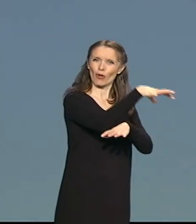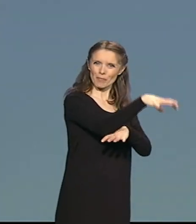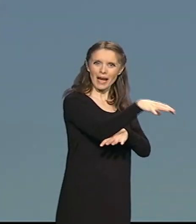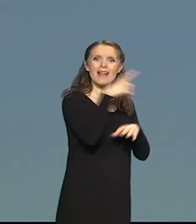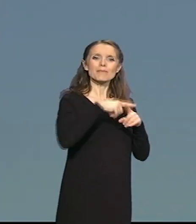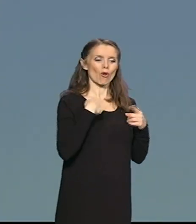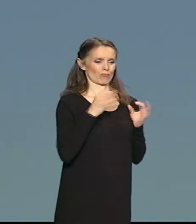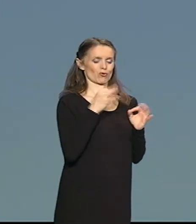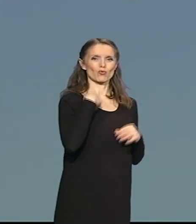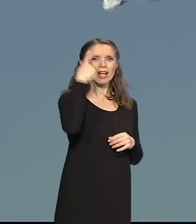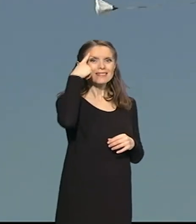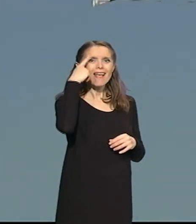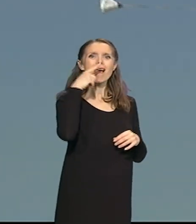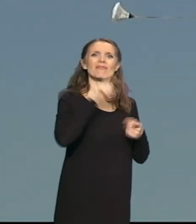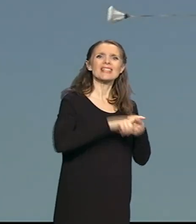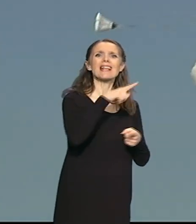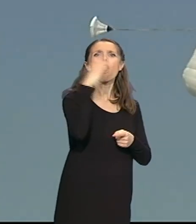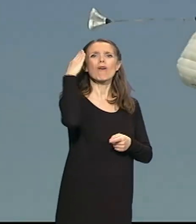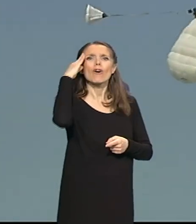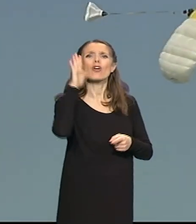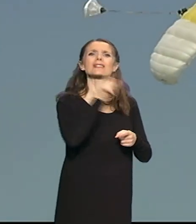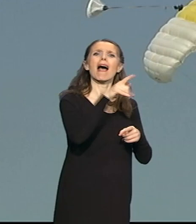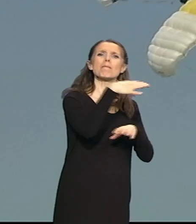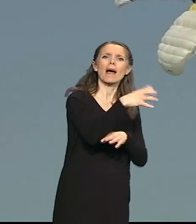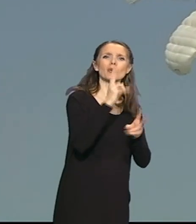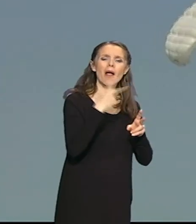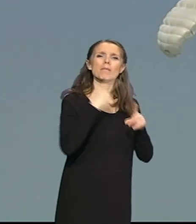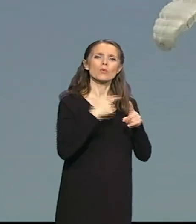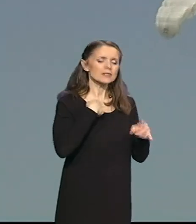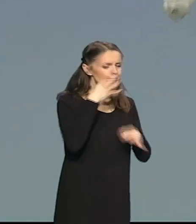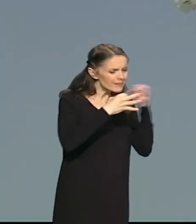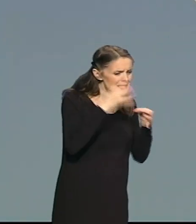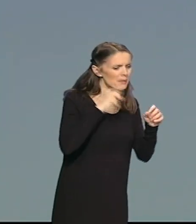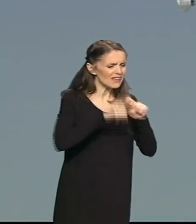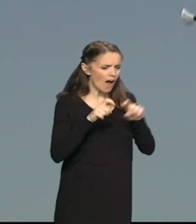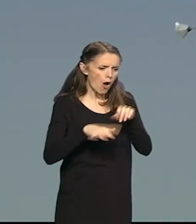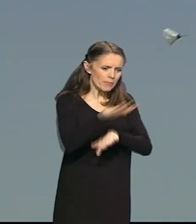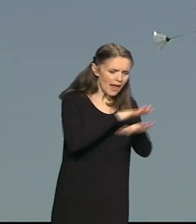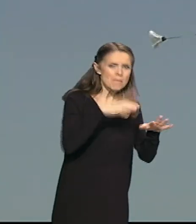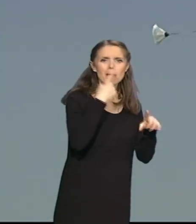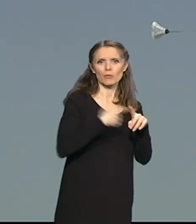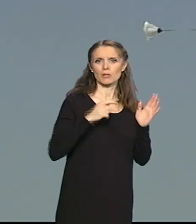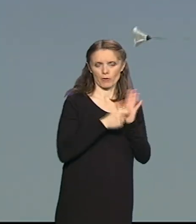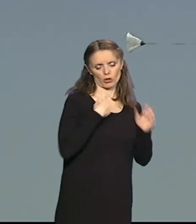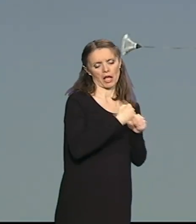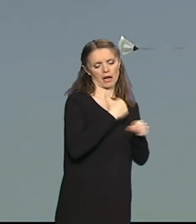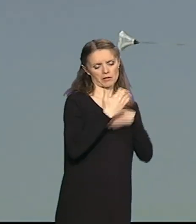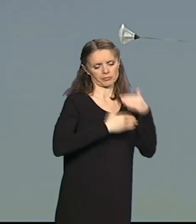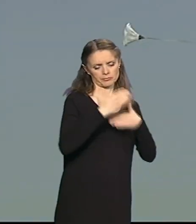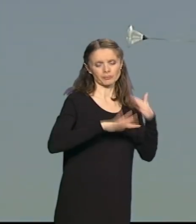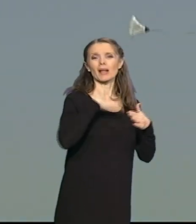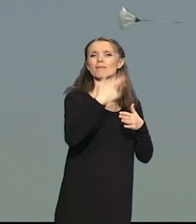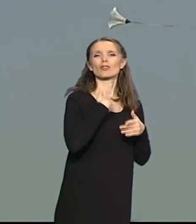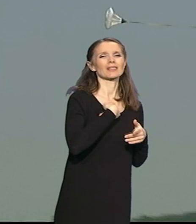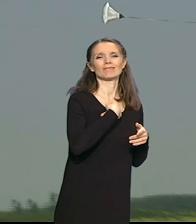sisteme. I radio sam na standardizaciji ispitivanju opreme i prodaji, a onda sam prešao u